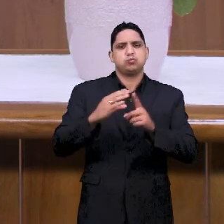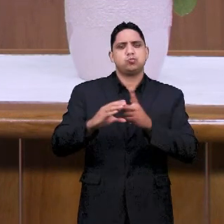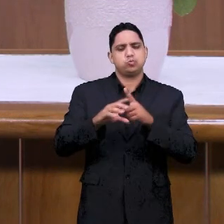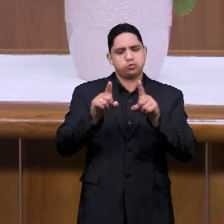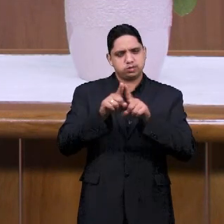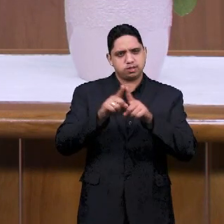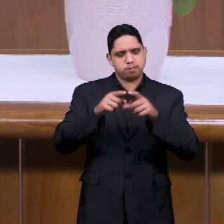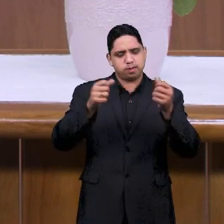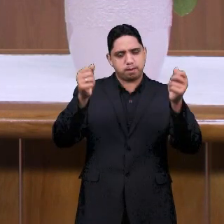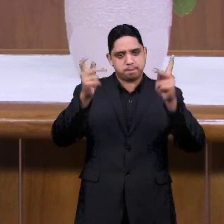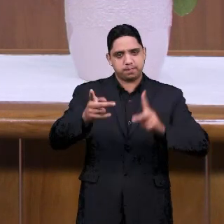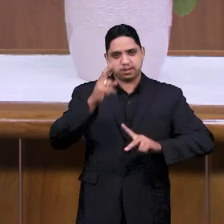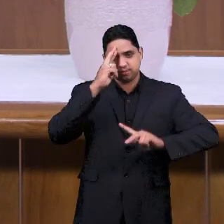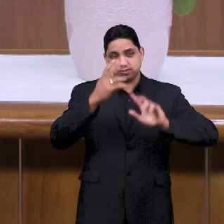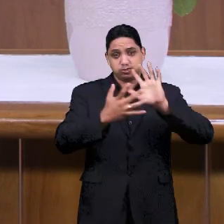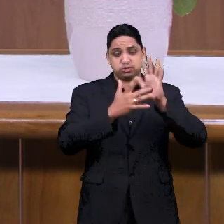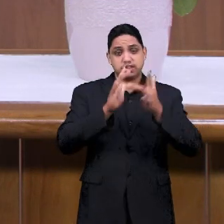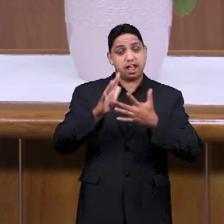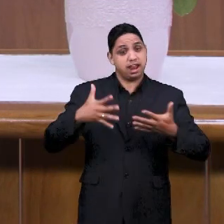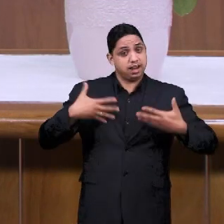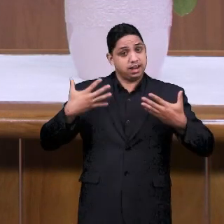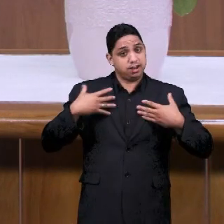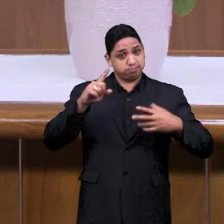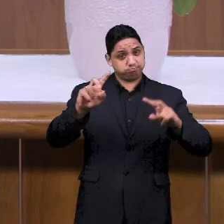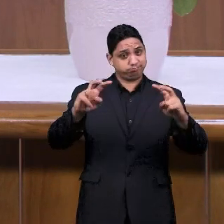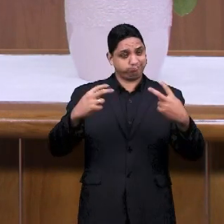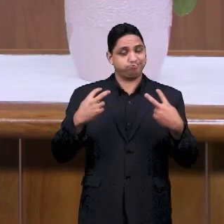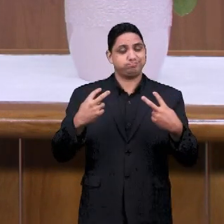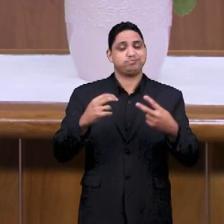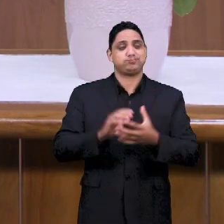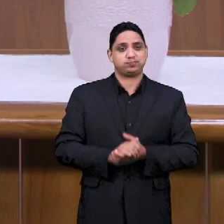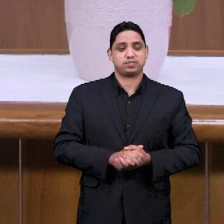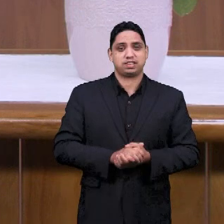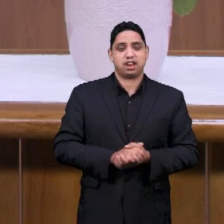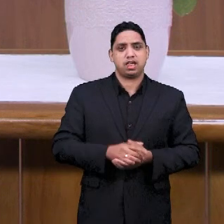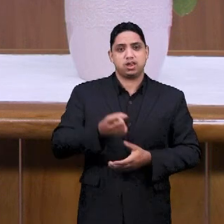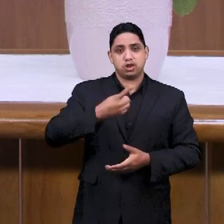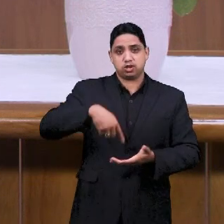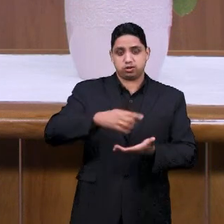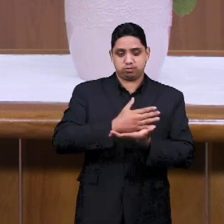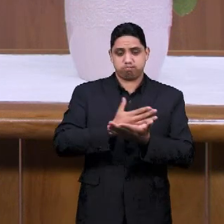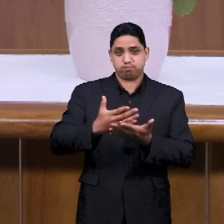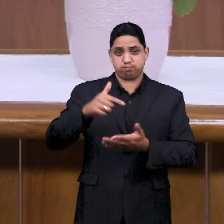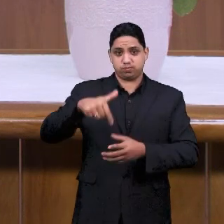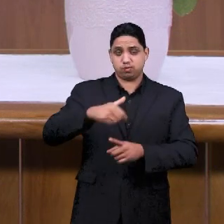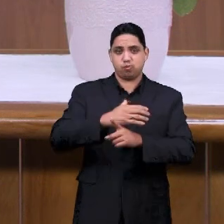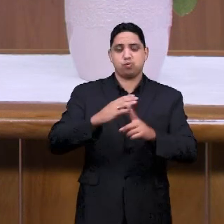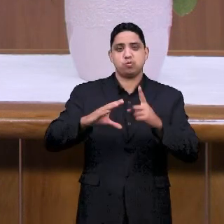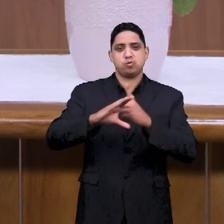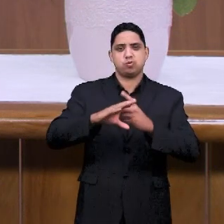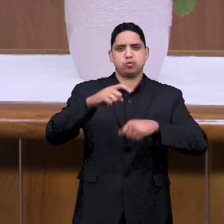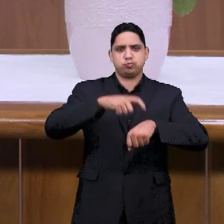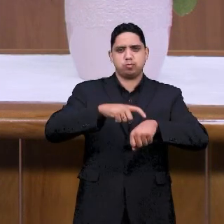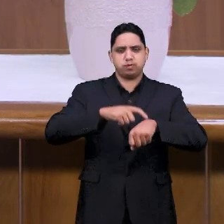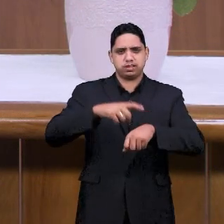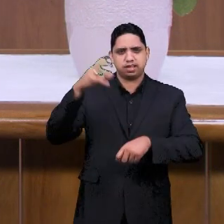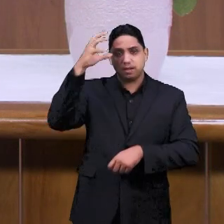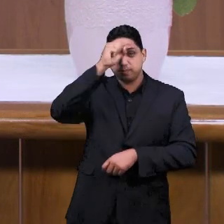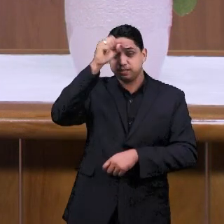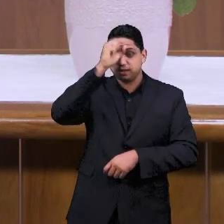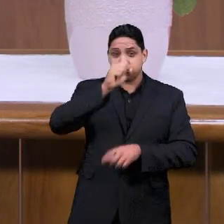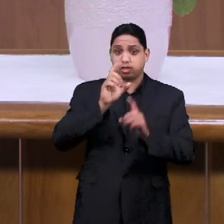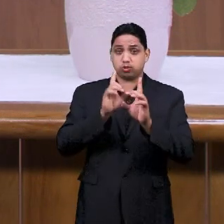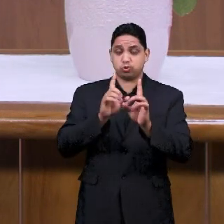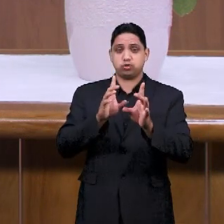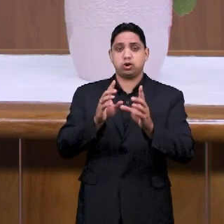ce culte. C'est une joie à participer de votre audience. Et nous allons commencer ce culte, ce moment de culte et d'apprentissage de la